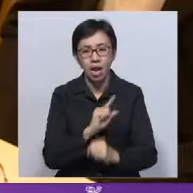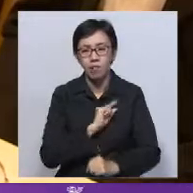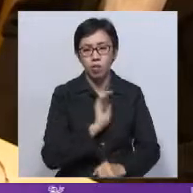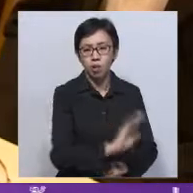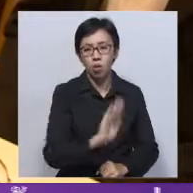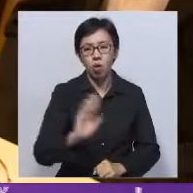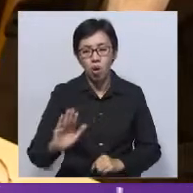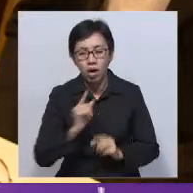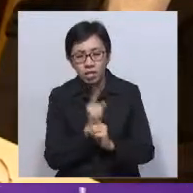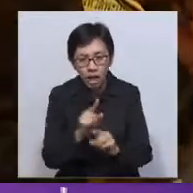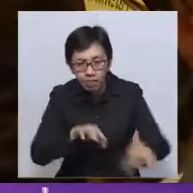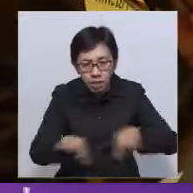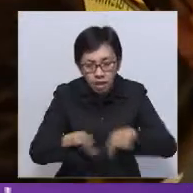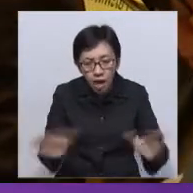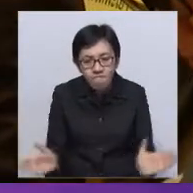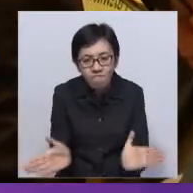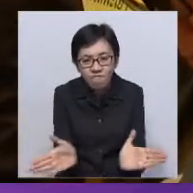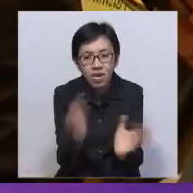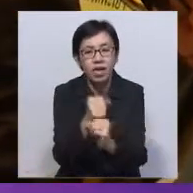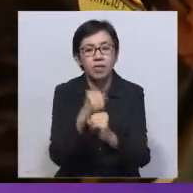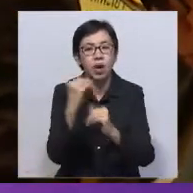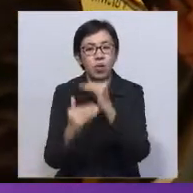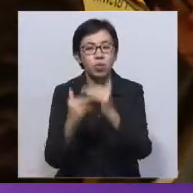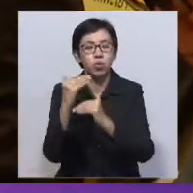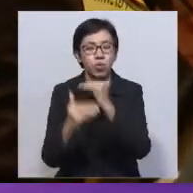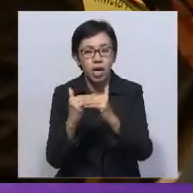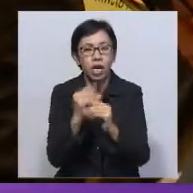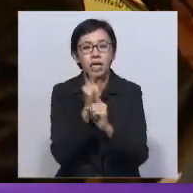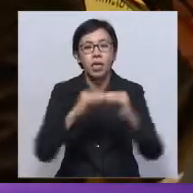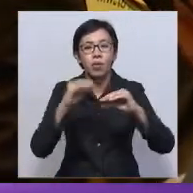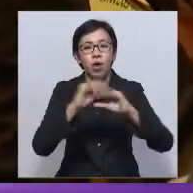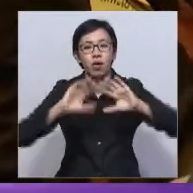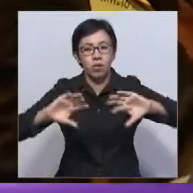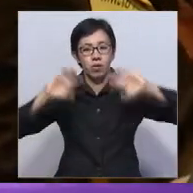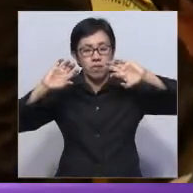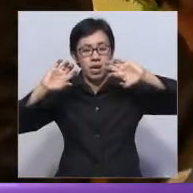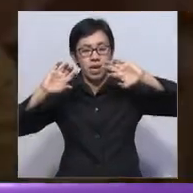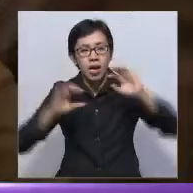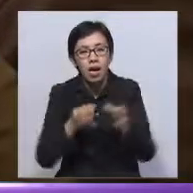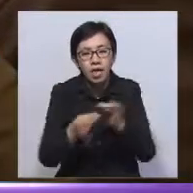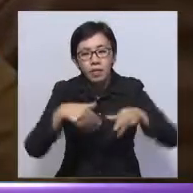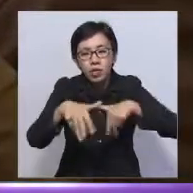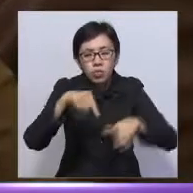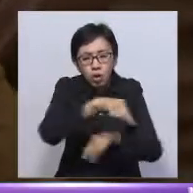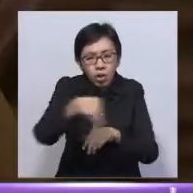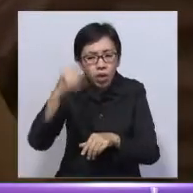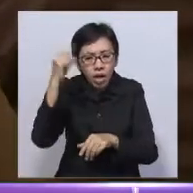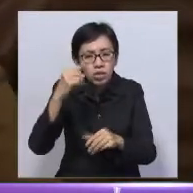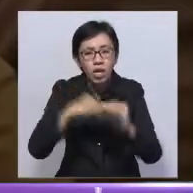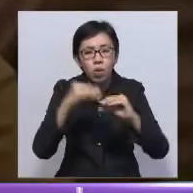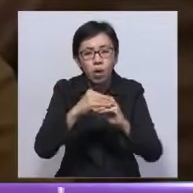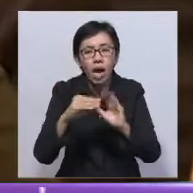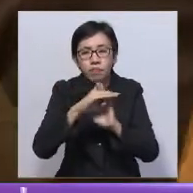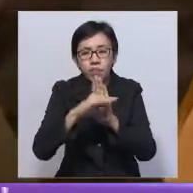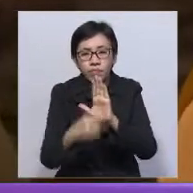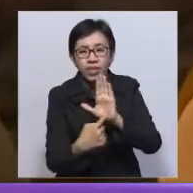ที่กำกับติดตามขับเคลื่อนงานในพื้นที่ตามโครงการของรัฐบาลพร้อมทำความเข้าใจเรื่องโครงการไทยนิยมยั่